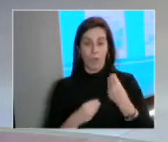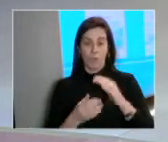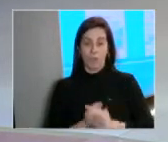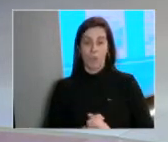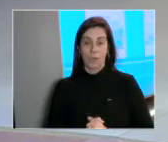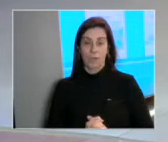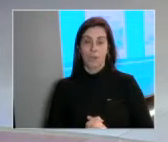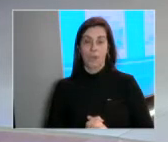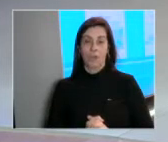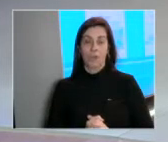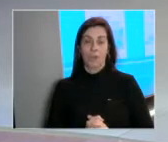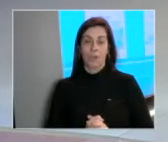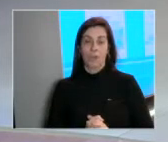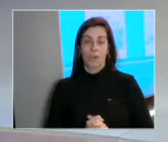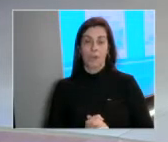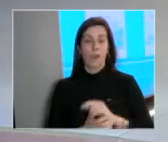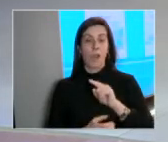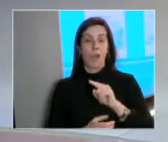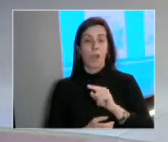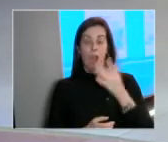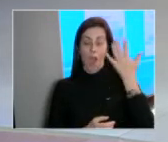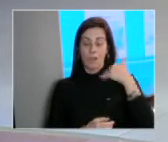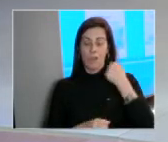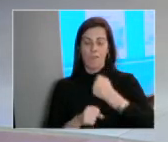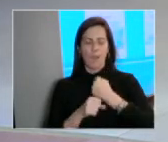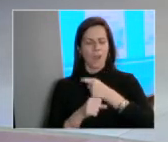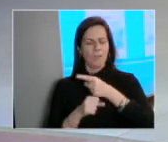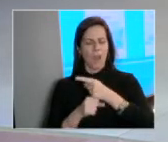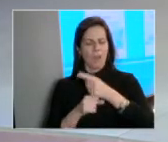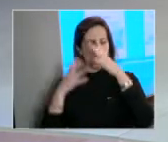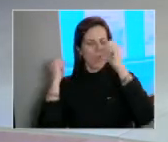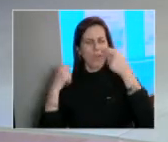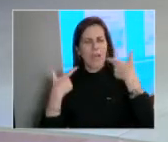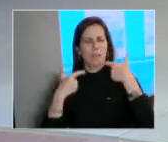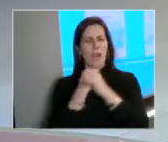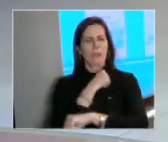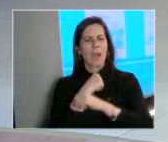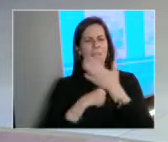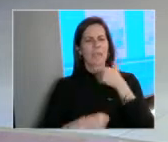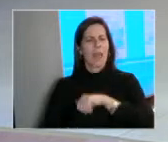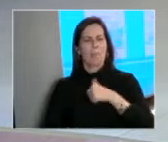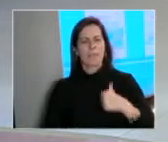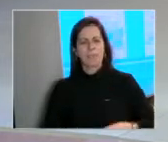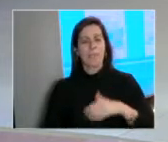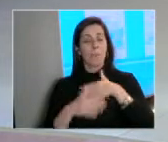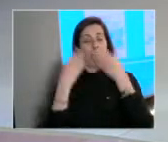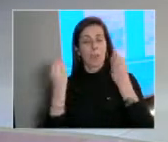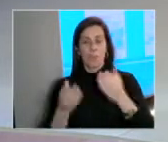לאבישי גודינר. היה נספח ההסברה והאקדמיה של ישראל בסין. בוקר טוב לך,